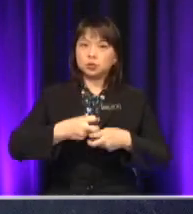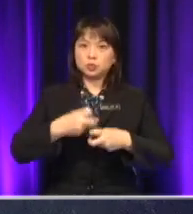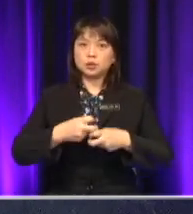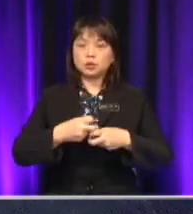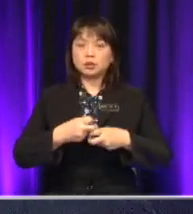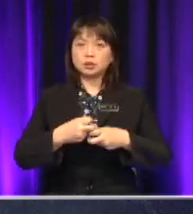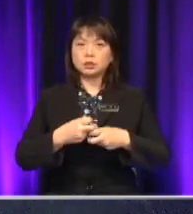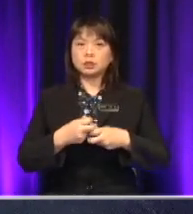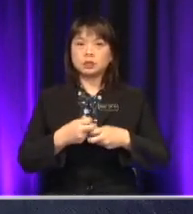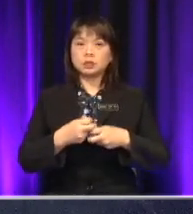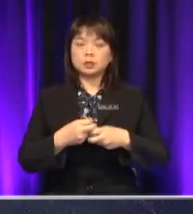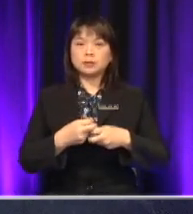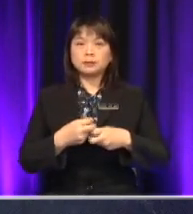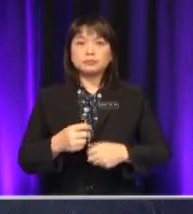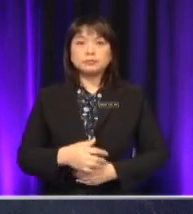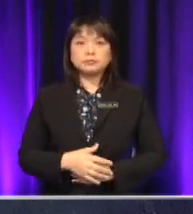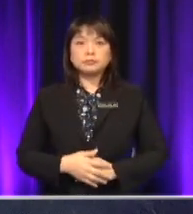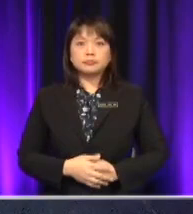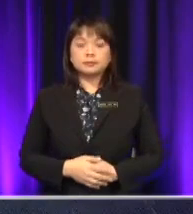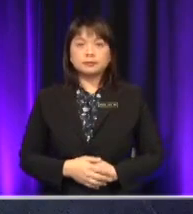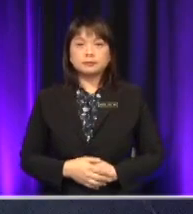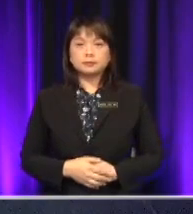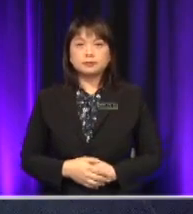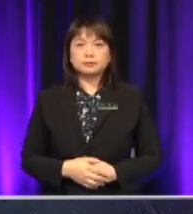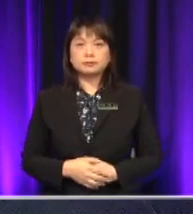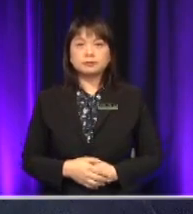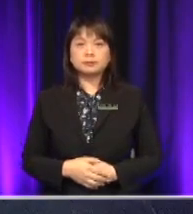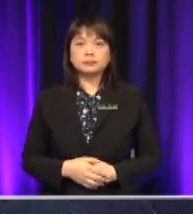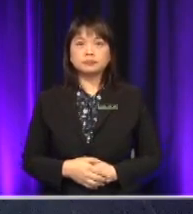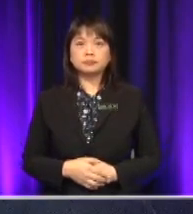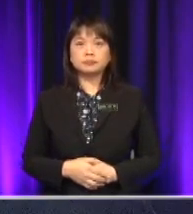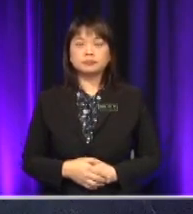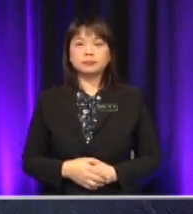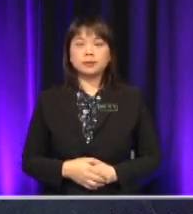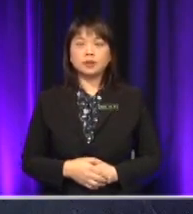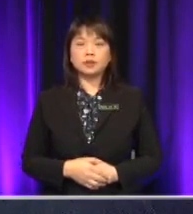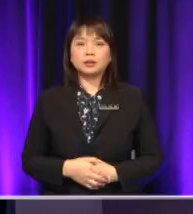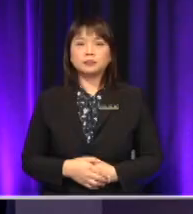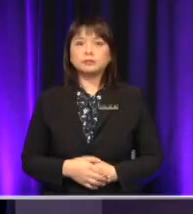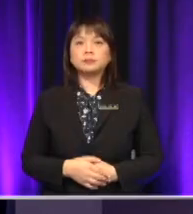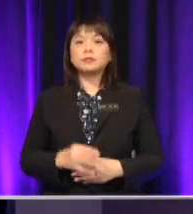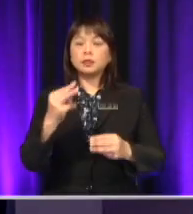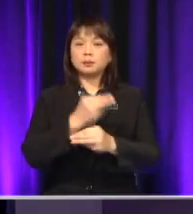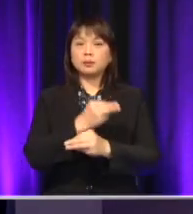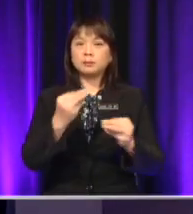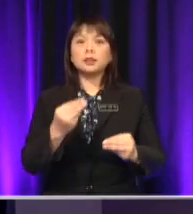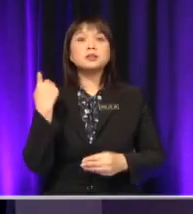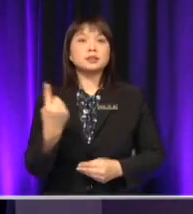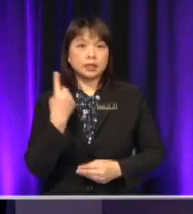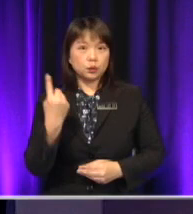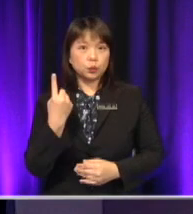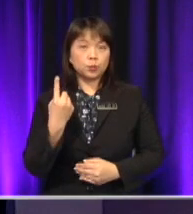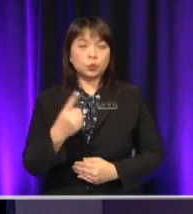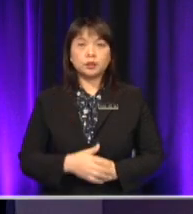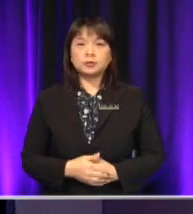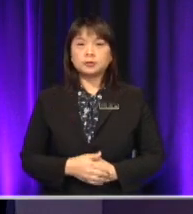beratur kat luar. Kenapa tak boleh bising beratur kat luar? Mengganggu murid dalam kelas lain ke, Cikgu? Ya, makmal selalunya bersebelahan ataupun makmal akan